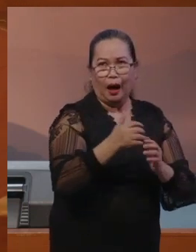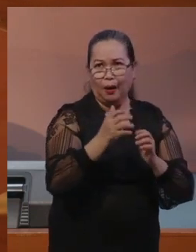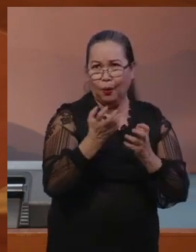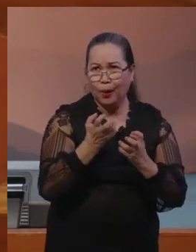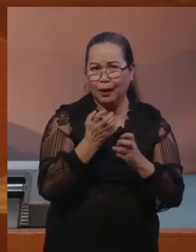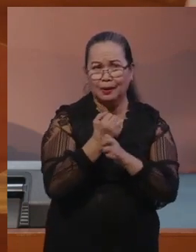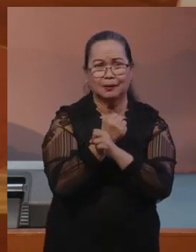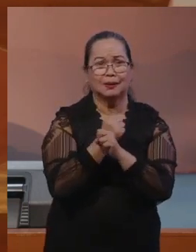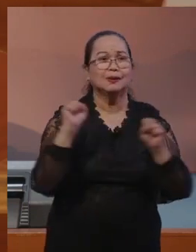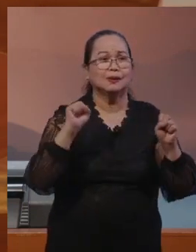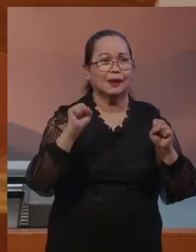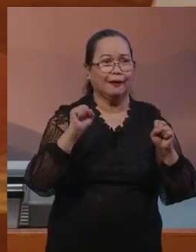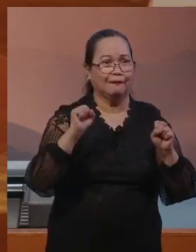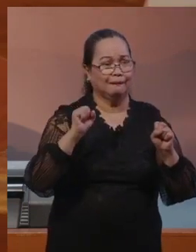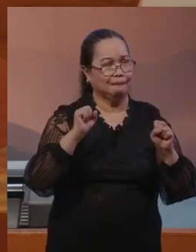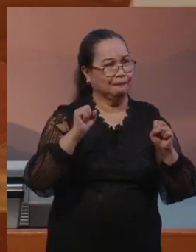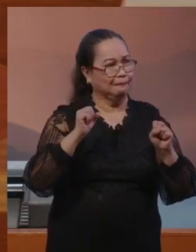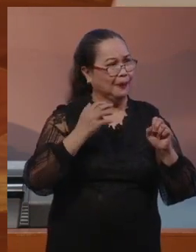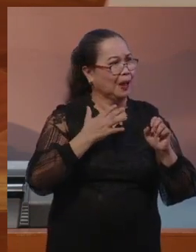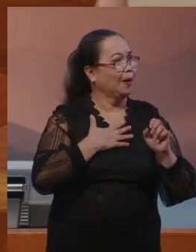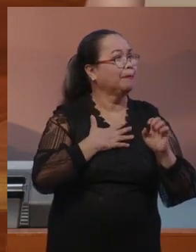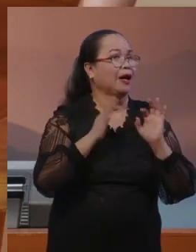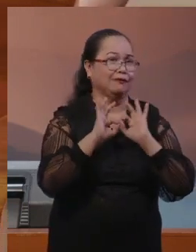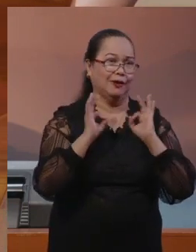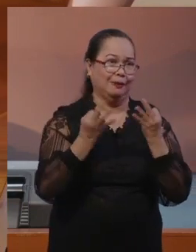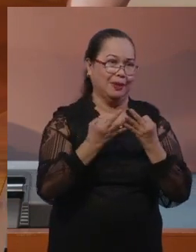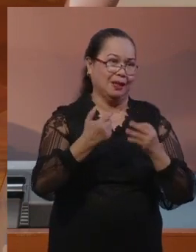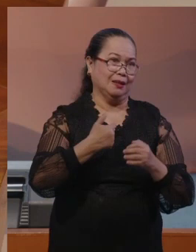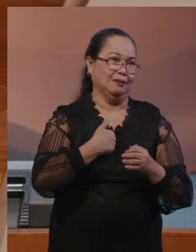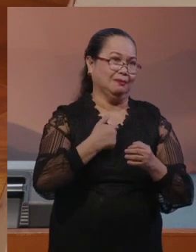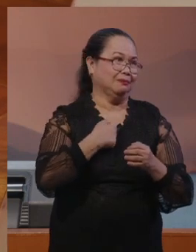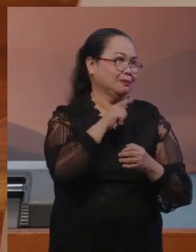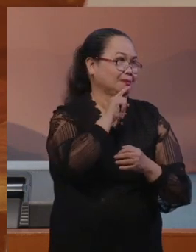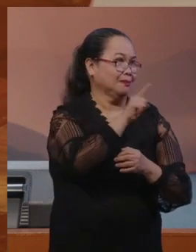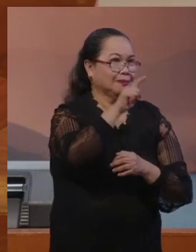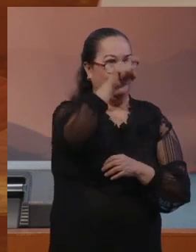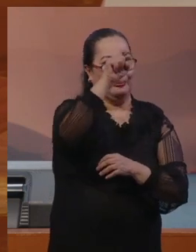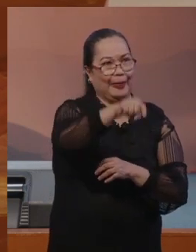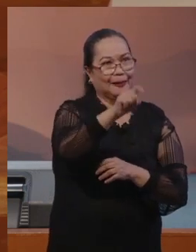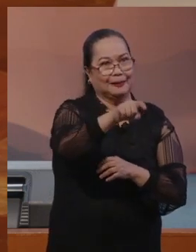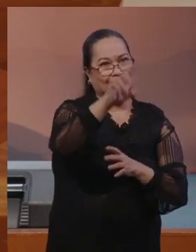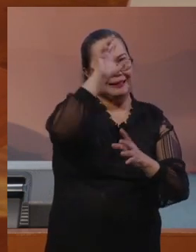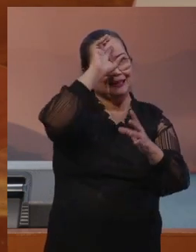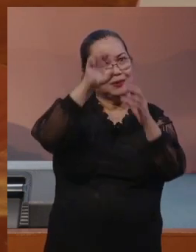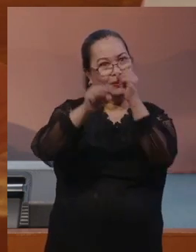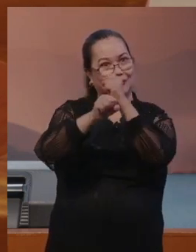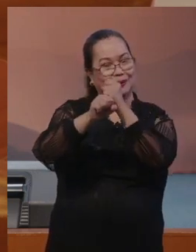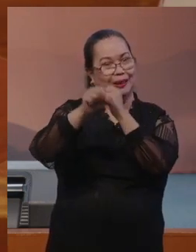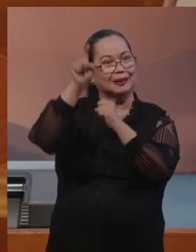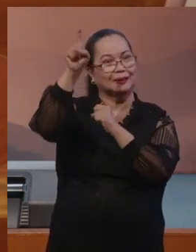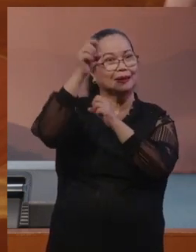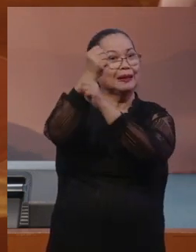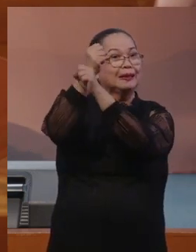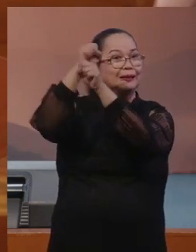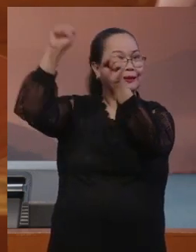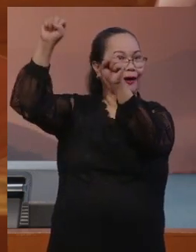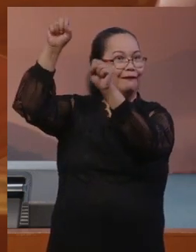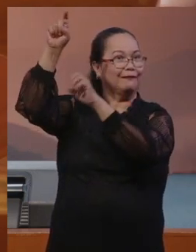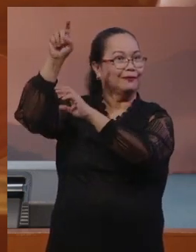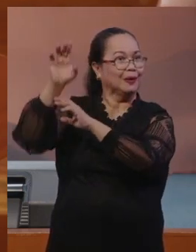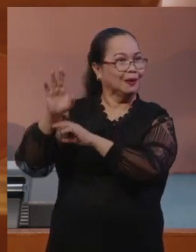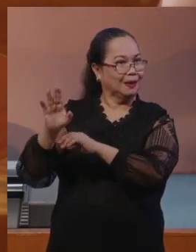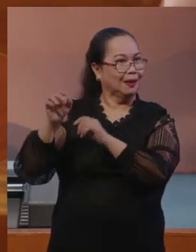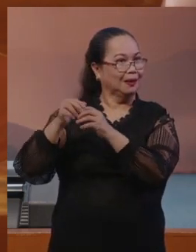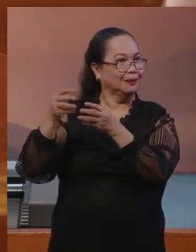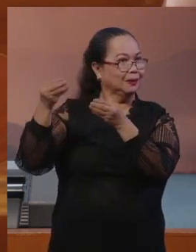kaligtasan ng sarili niya at kanyang pamilya. So, kailangan niyang manampalataya sa kaligtasan na